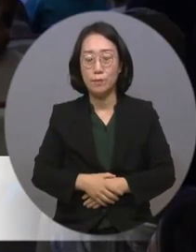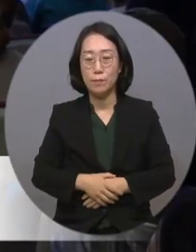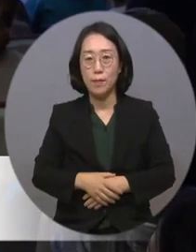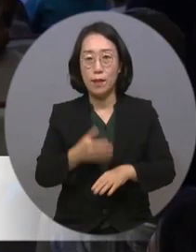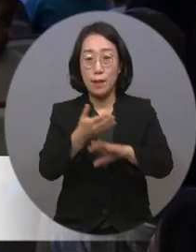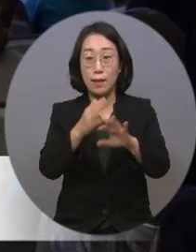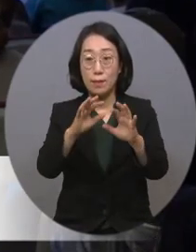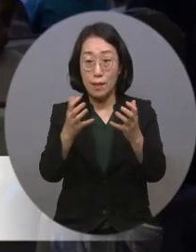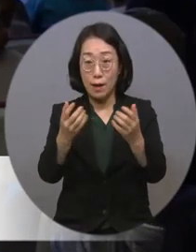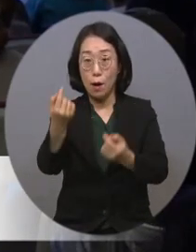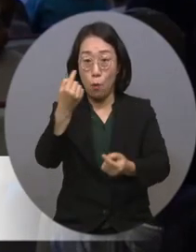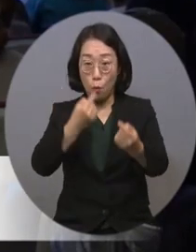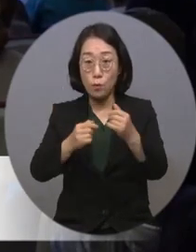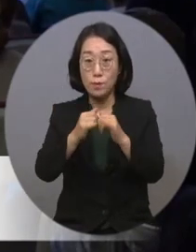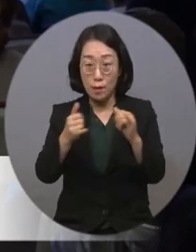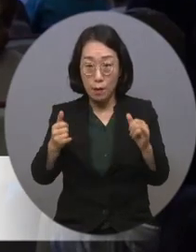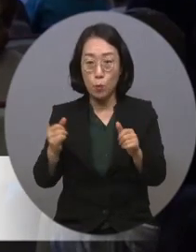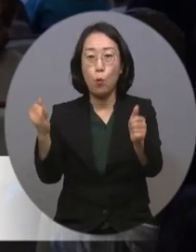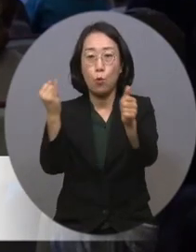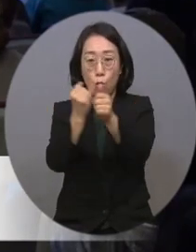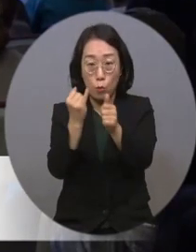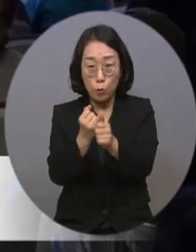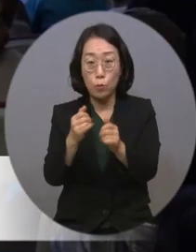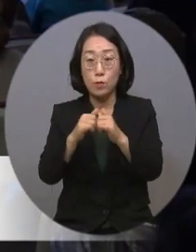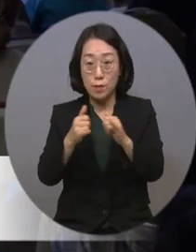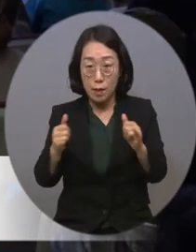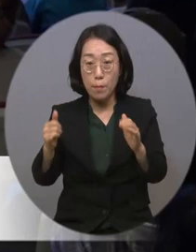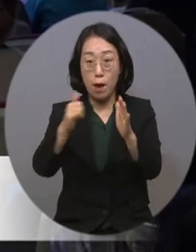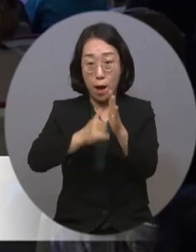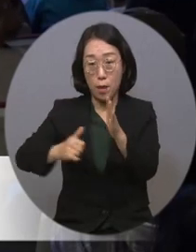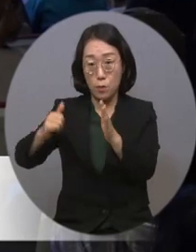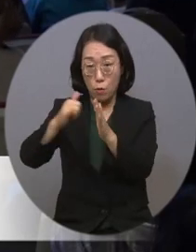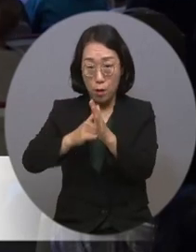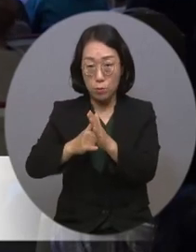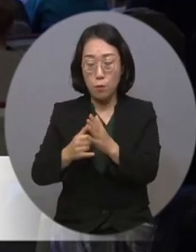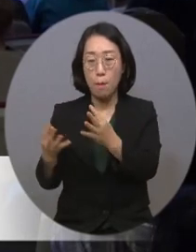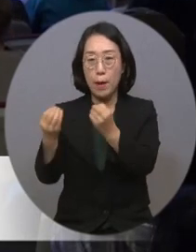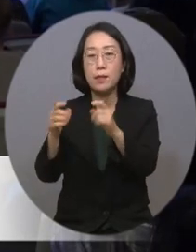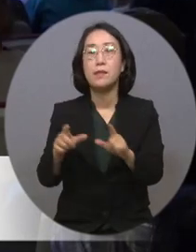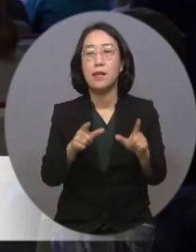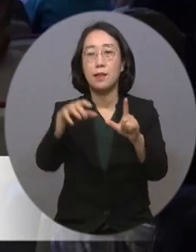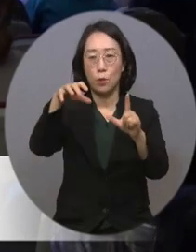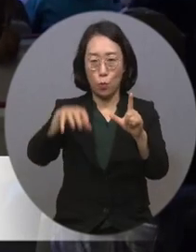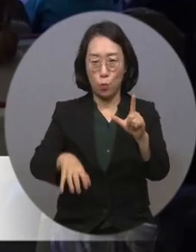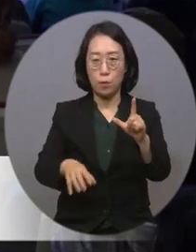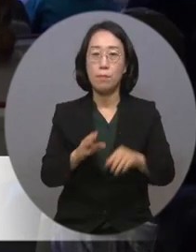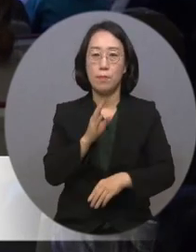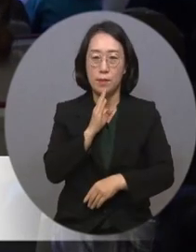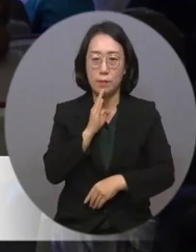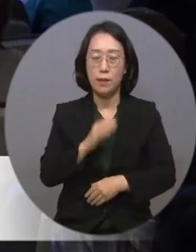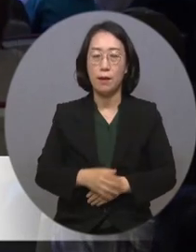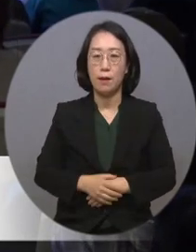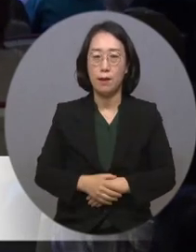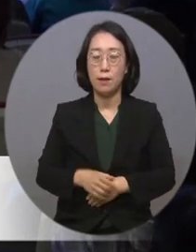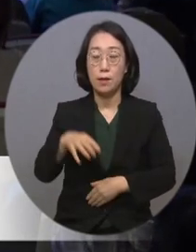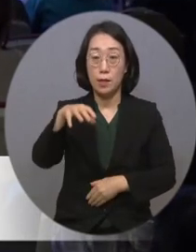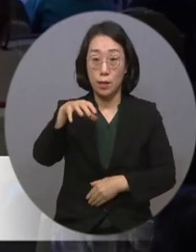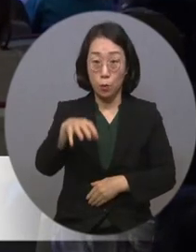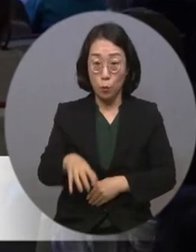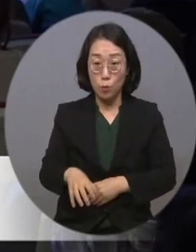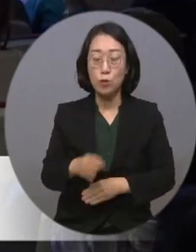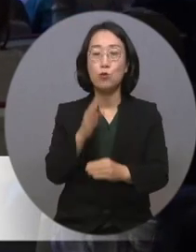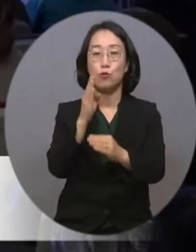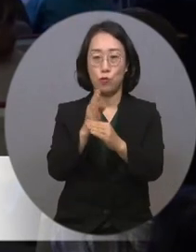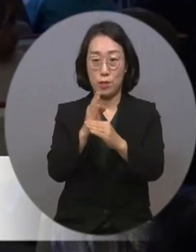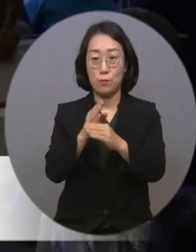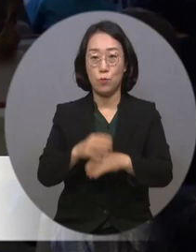외국인 근로자, 다문화 가족이 많이 밀집되어 있습니다. 그래서 여기를